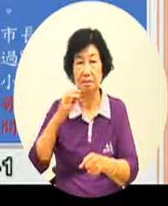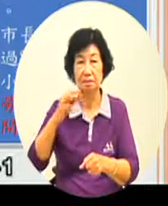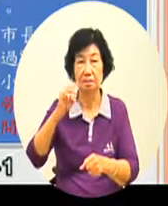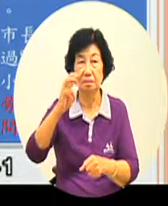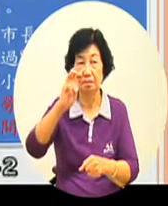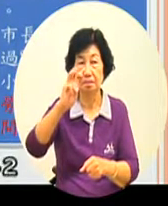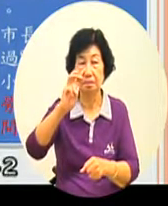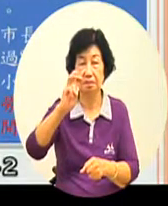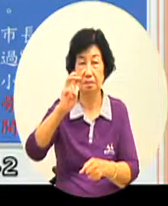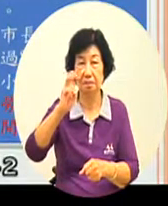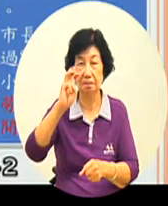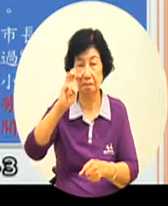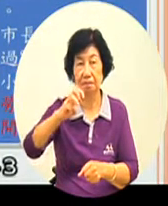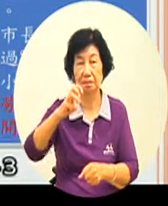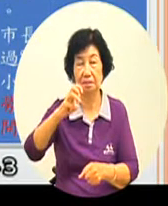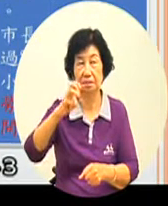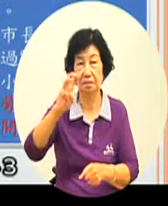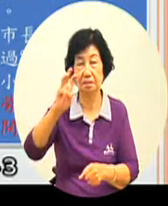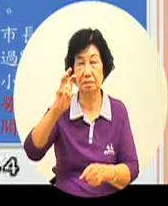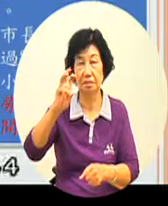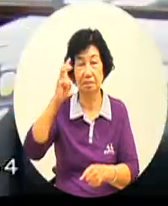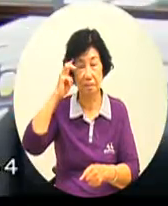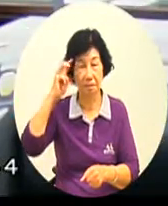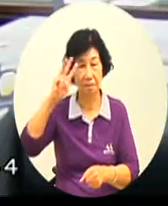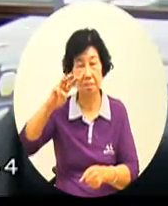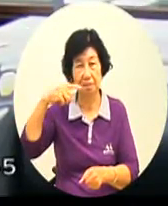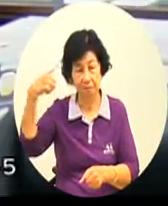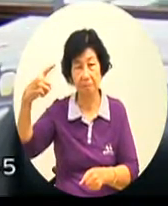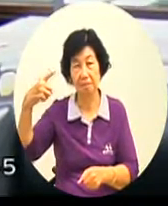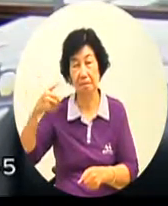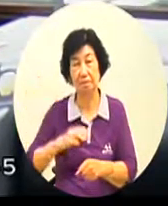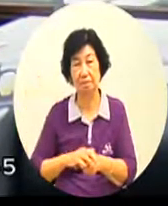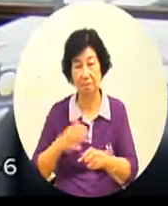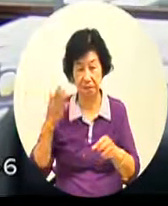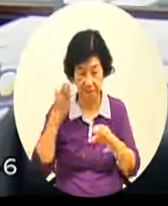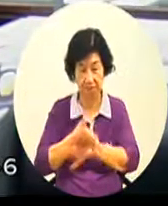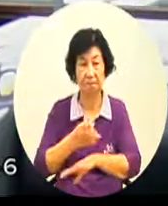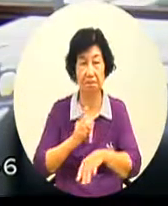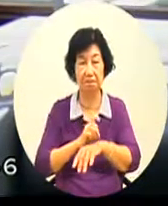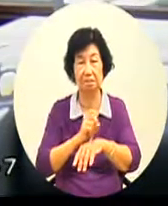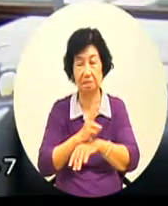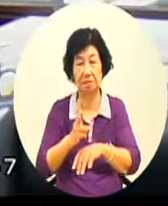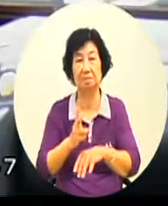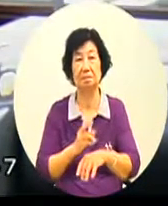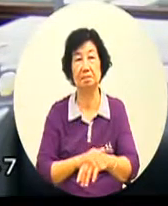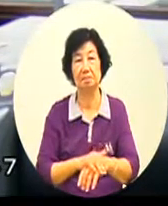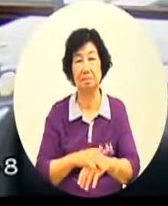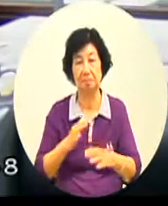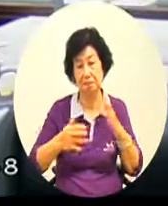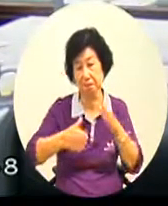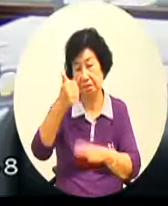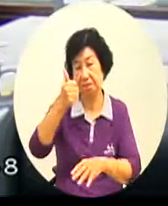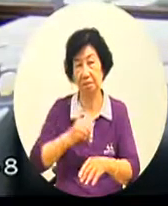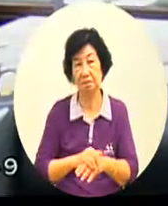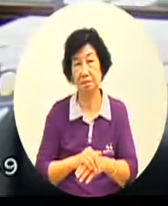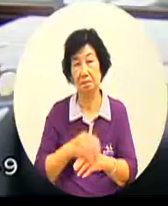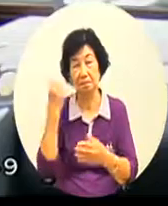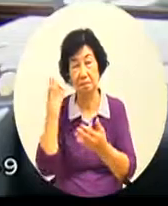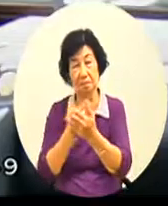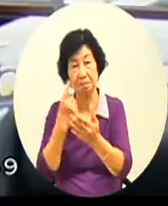的话，每个司机的时间都超过，而且超过12个小时以上，其实就是怎样，每天都上